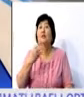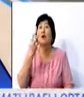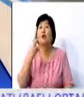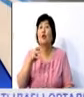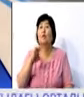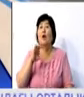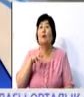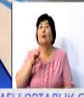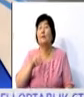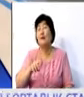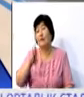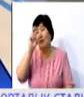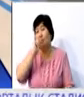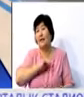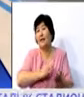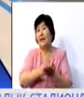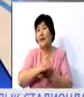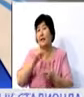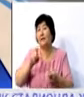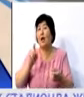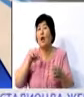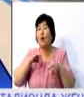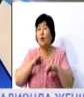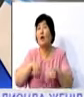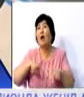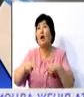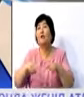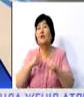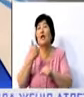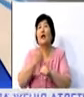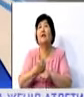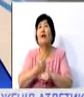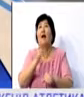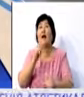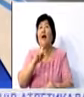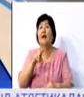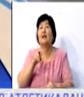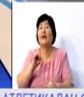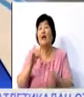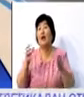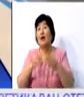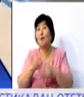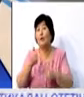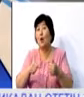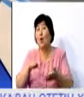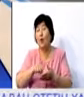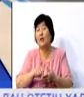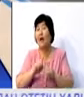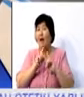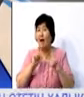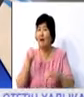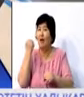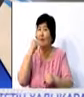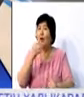мемлекеттік қызметкерлер күніне байланысты ұйымдастырылған футбол жарысында біз алғашқы болып Қазалы командасымен ойнадық. Айрықша